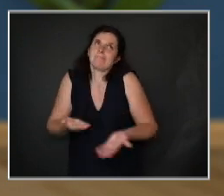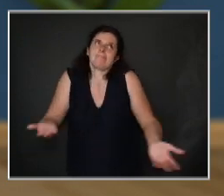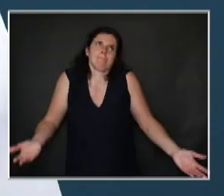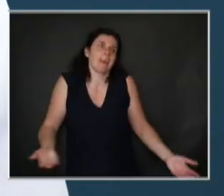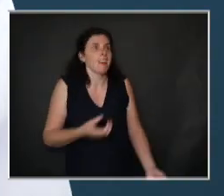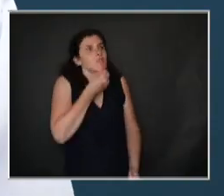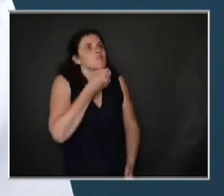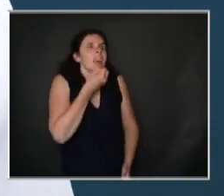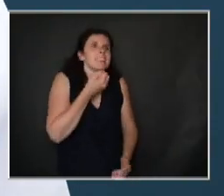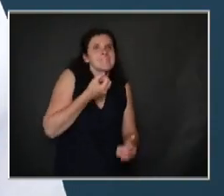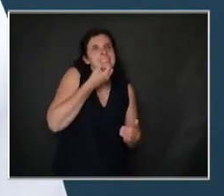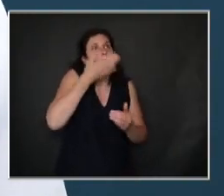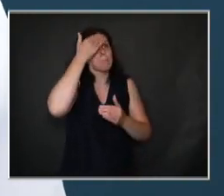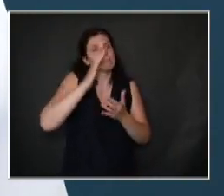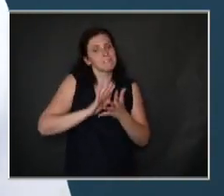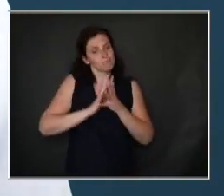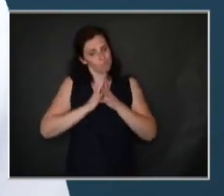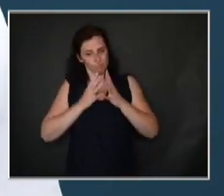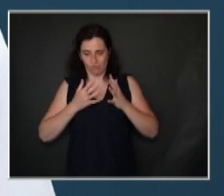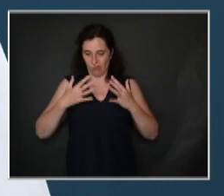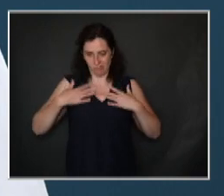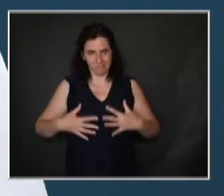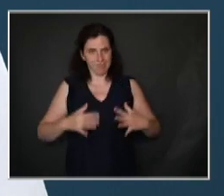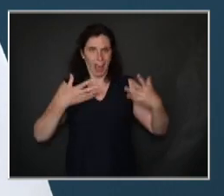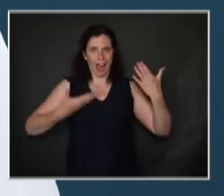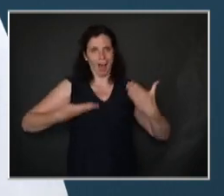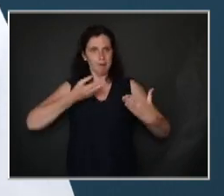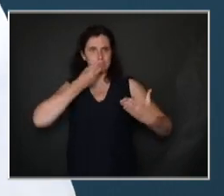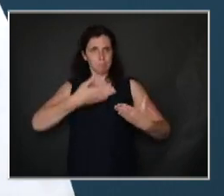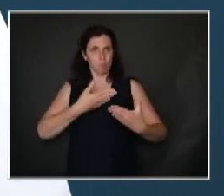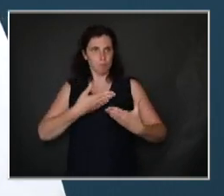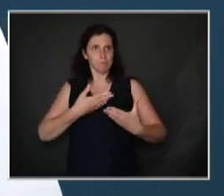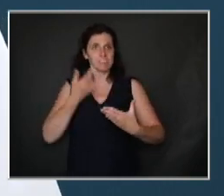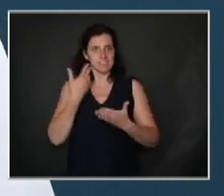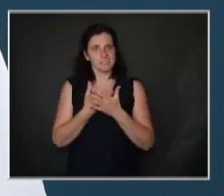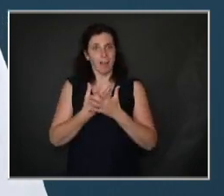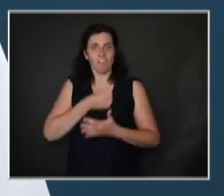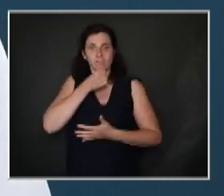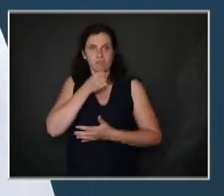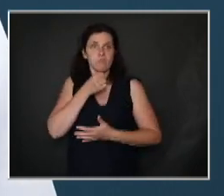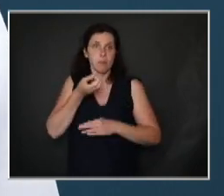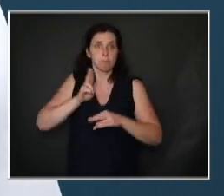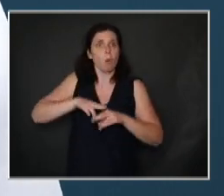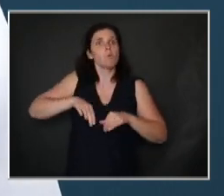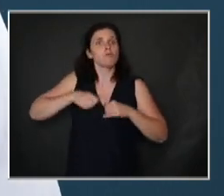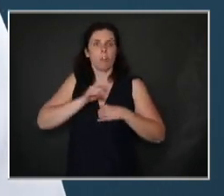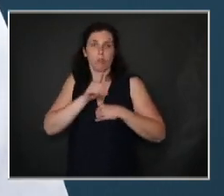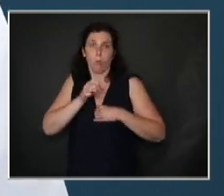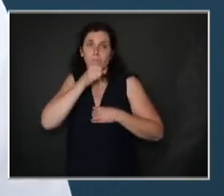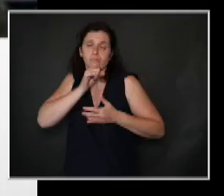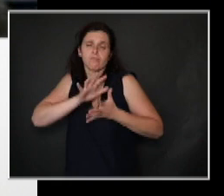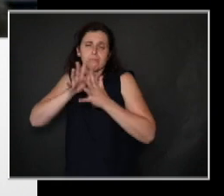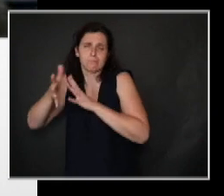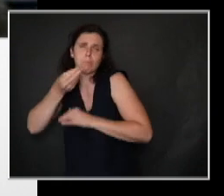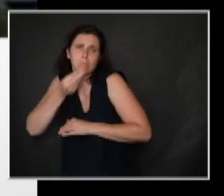même bien si on peut vieillir harmonieusement. Ouais. C'est quand même la seule façon qu'on a trouvée de ne pas mourir jeune. Hein. Alors, les facteurs socio-économiques. Bah, on sait qu'il y a